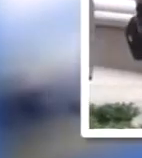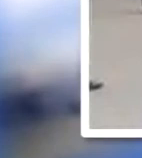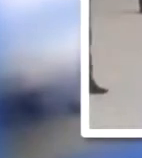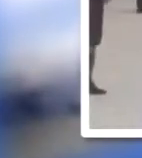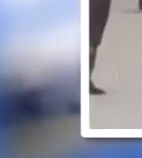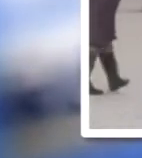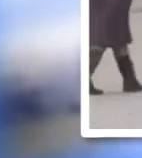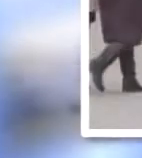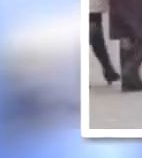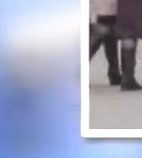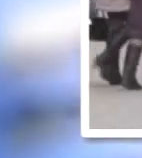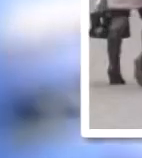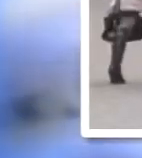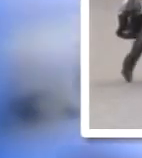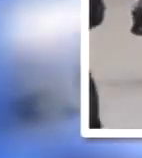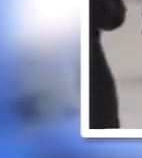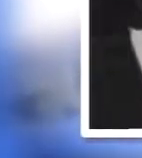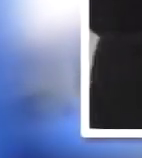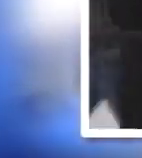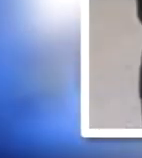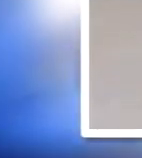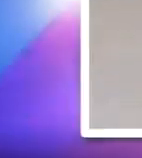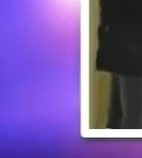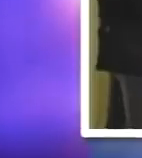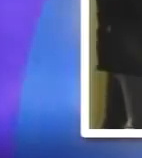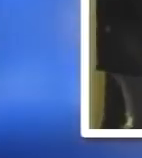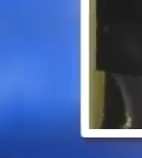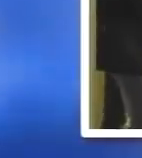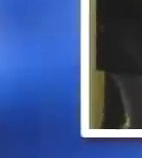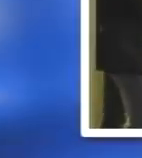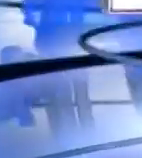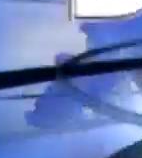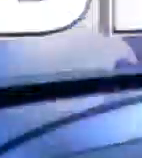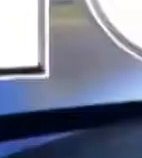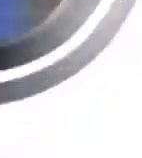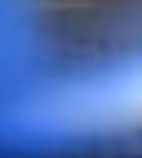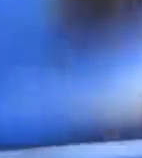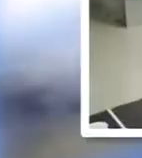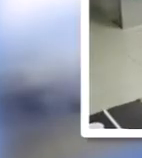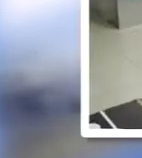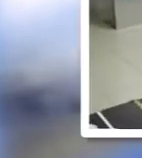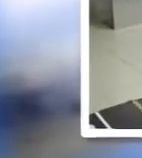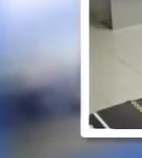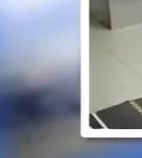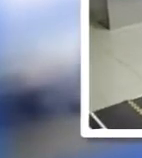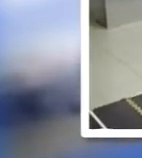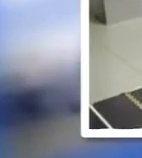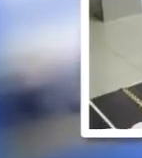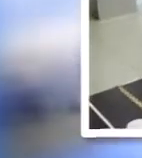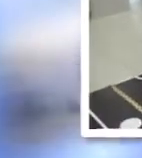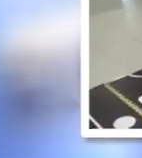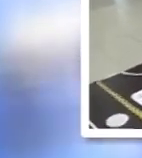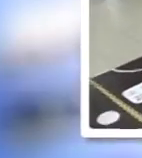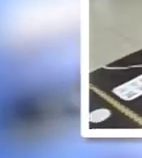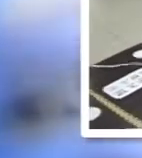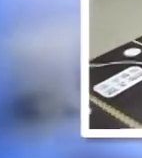Верховна Рада ухвалила законопроект про запобігання та протидію домашньому насильству. Окуляри, які імітують стан